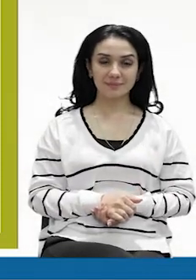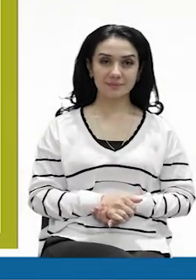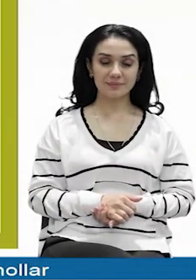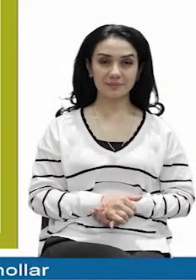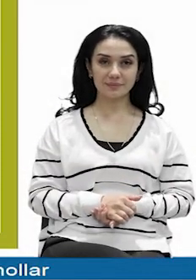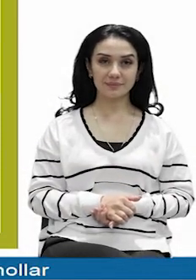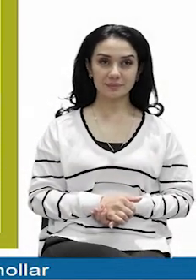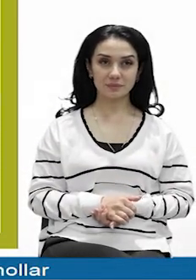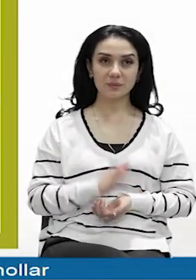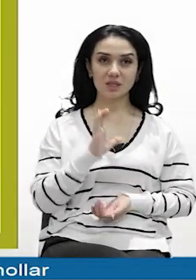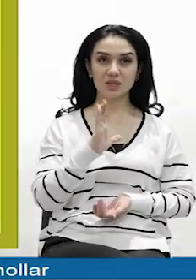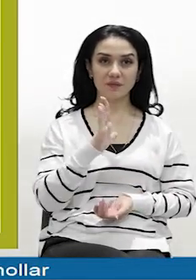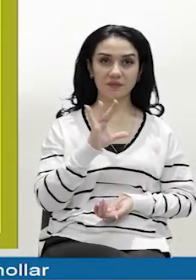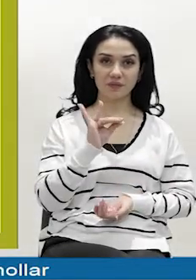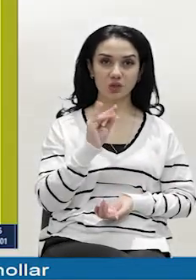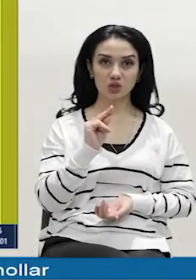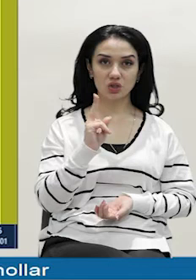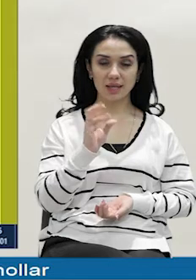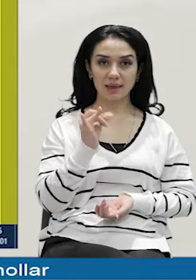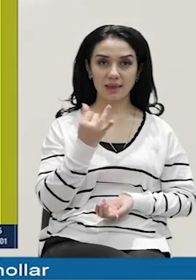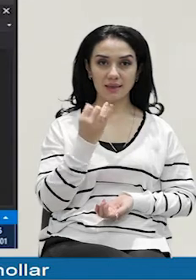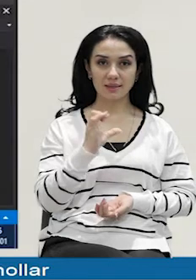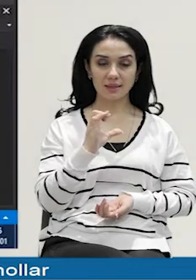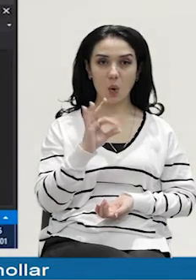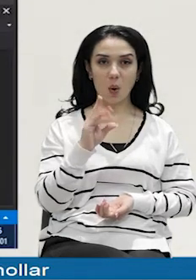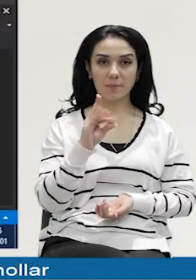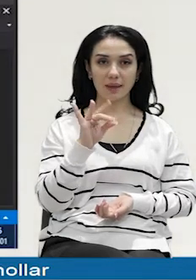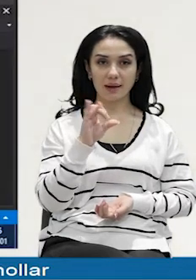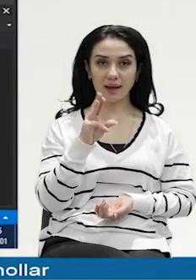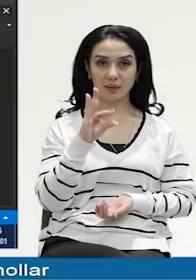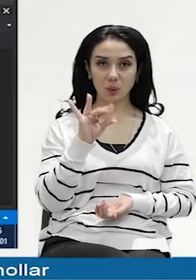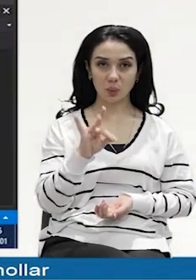Demak, switch case operatori, ya'ni